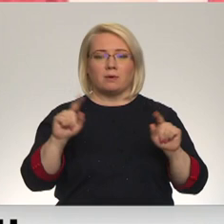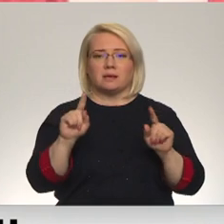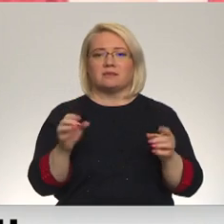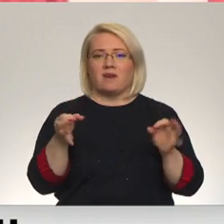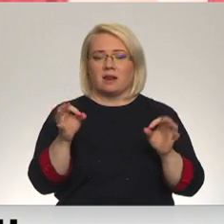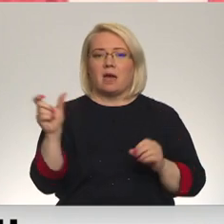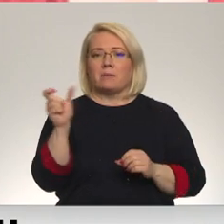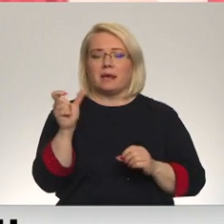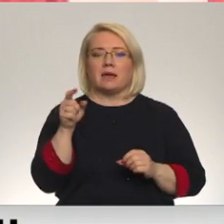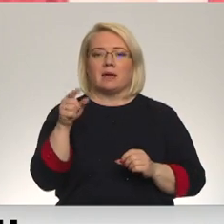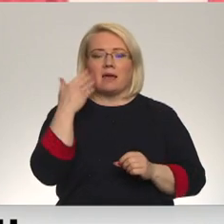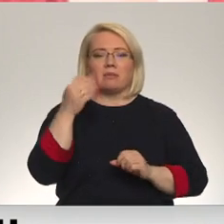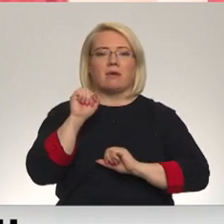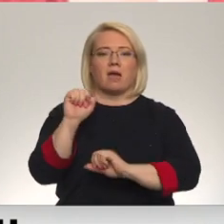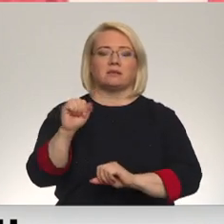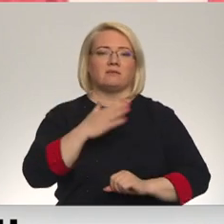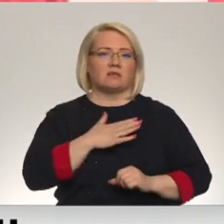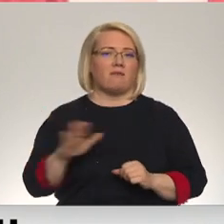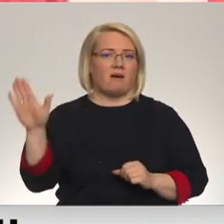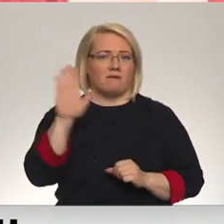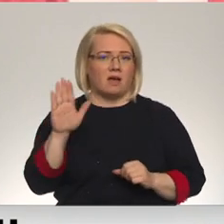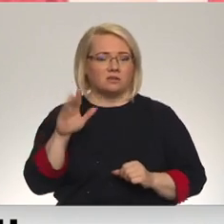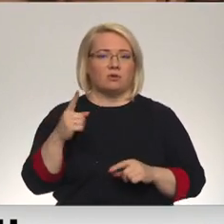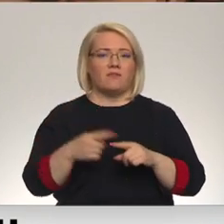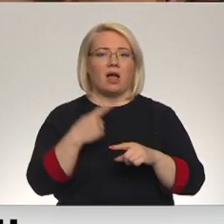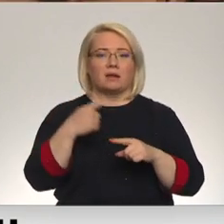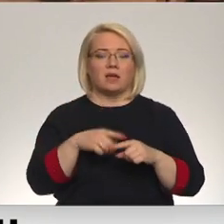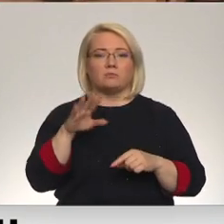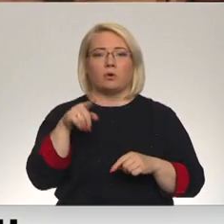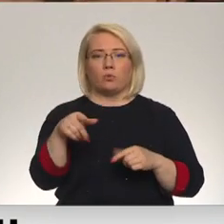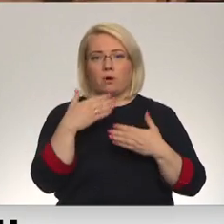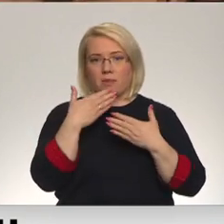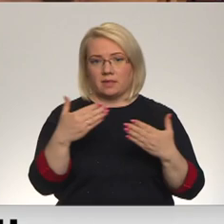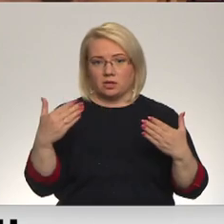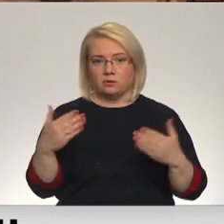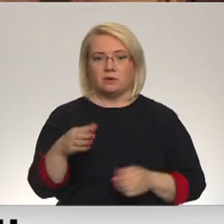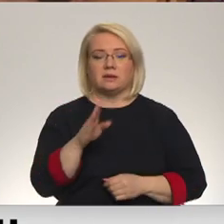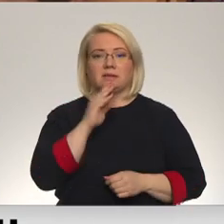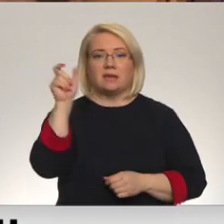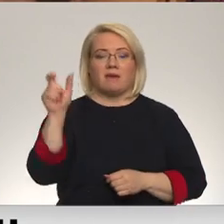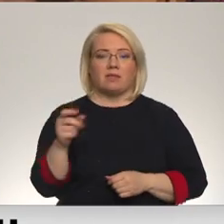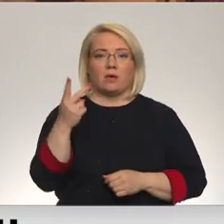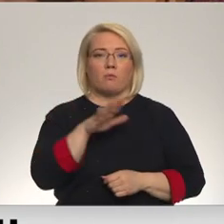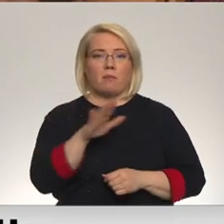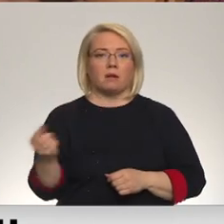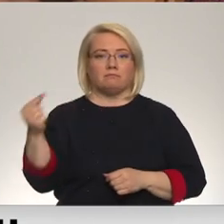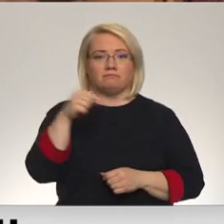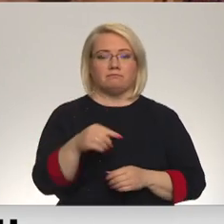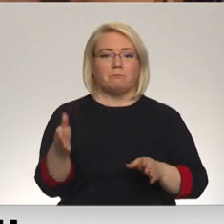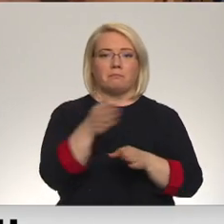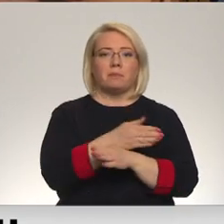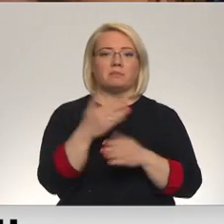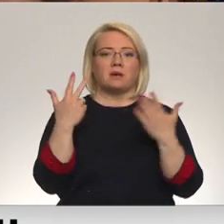kad viņiem jāaizstāv savu valsts. Es vēlreiz par to pateicos. Marina ar diviem bērniem Latvijā ieradās pirms 8